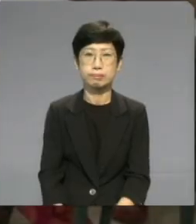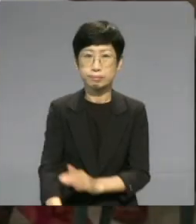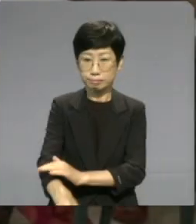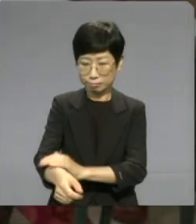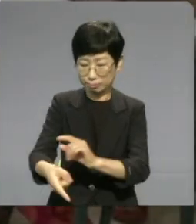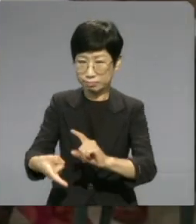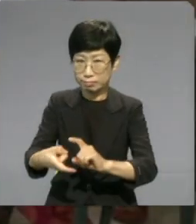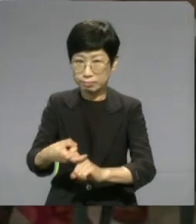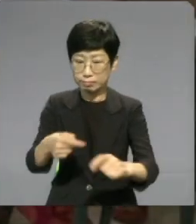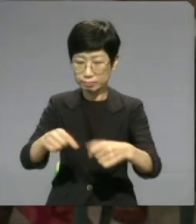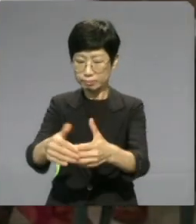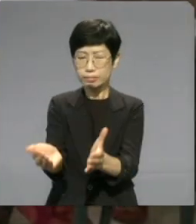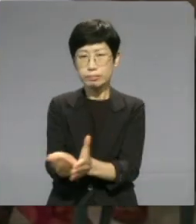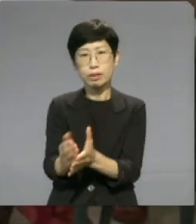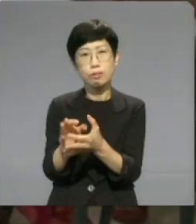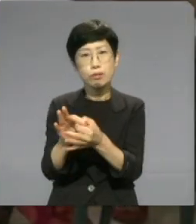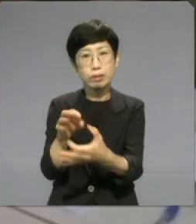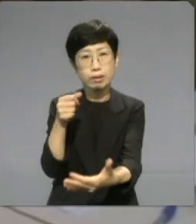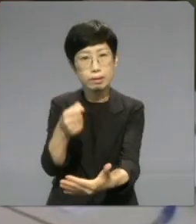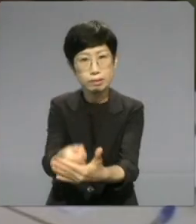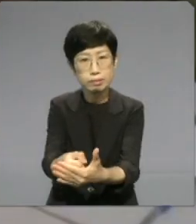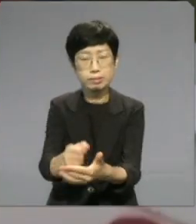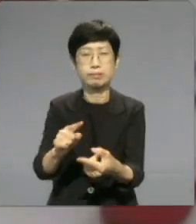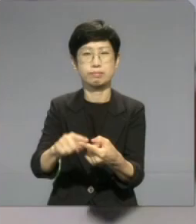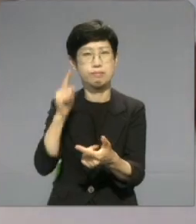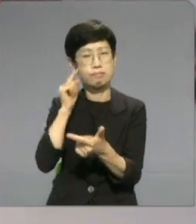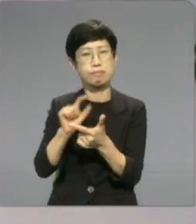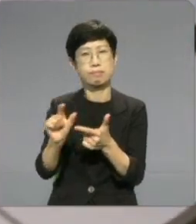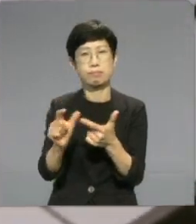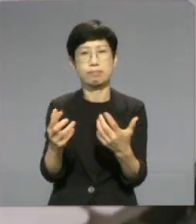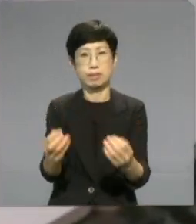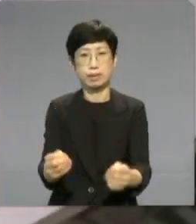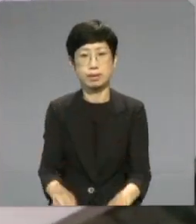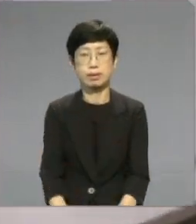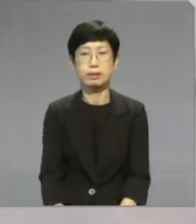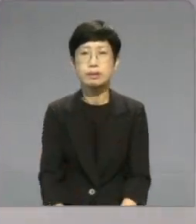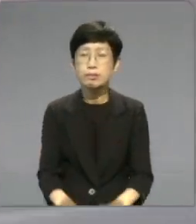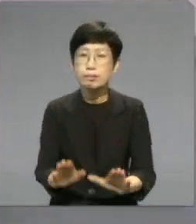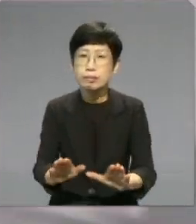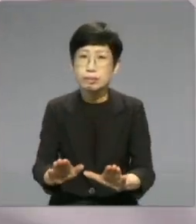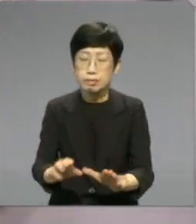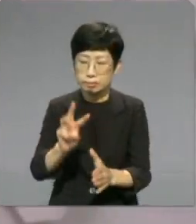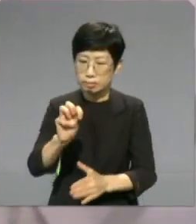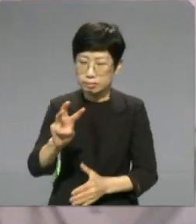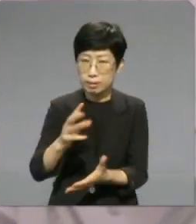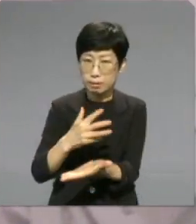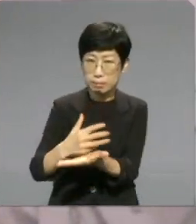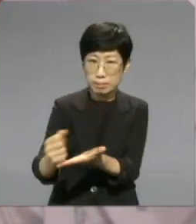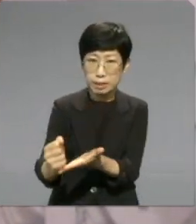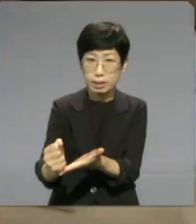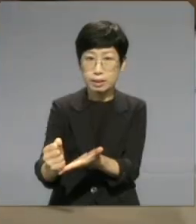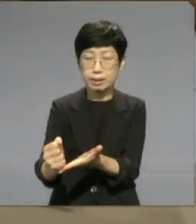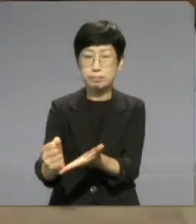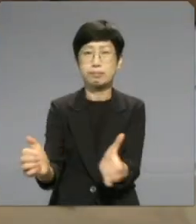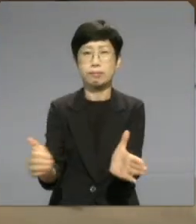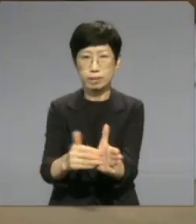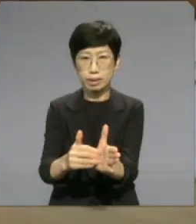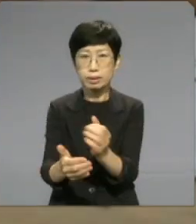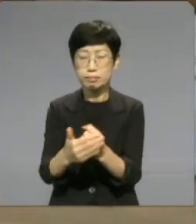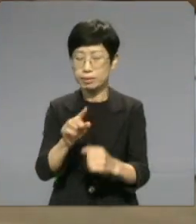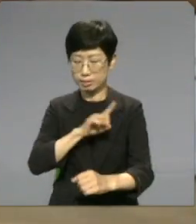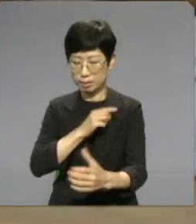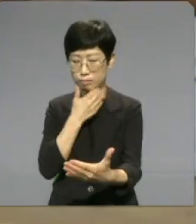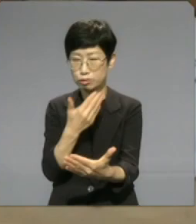복수 정당과의 관계 설정도 고민입니다. 복수는 이번 선거에서 33석을 얻으며 3당을 차지해 가장